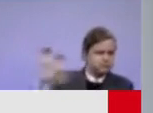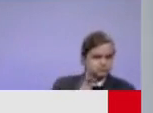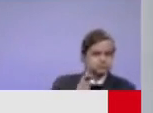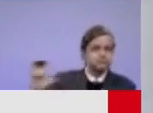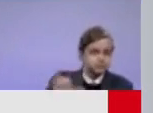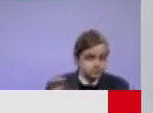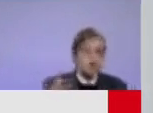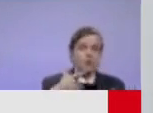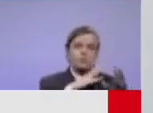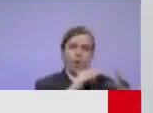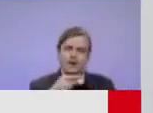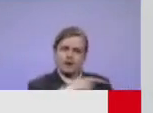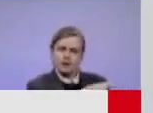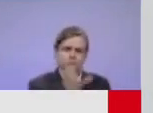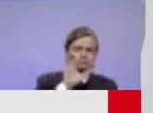reprezintă